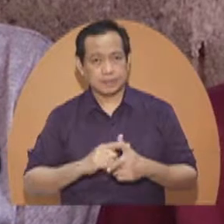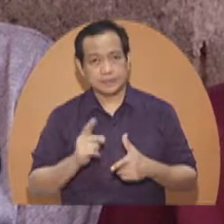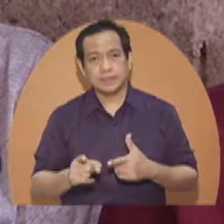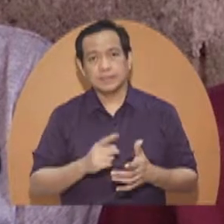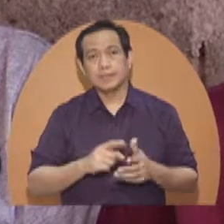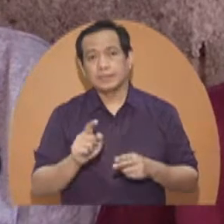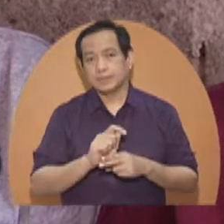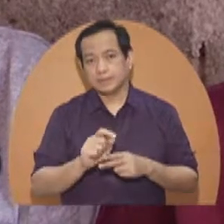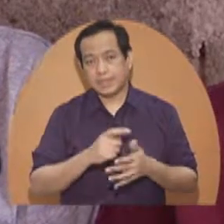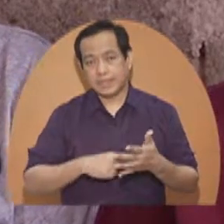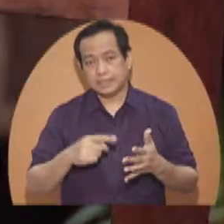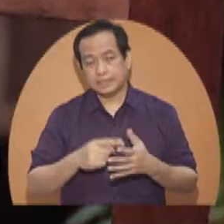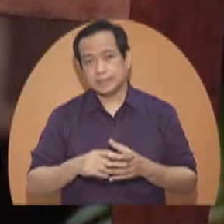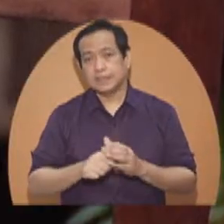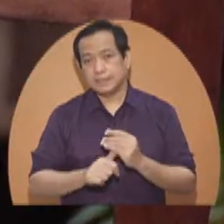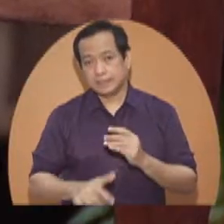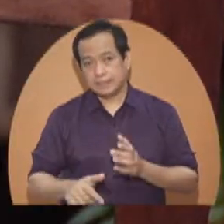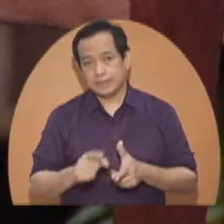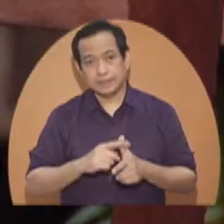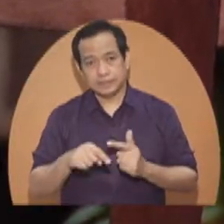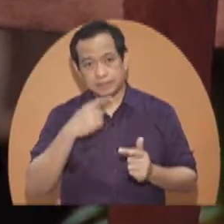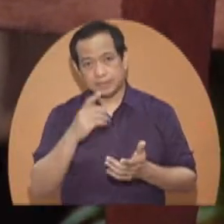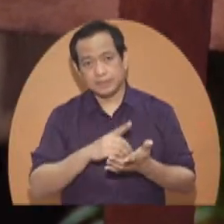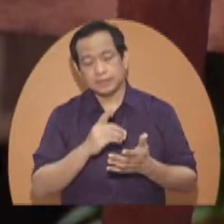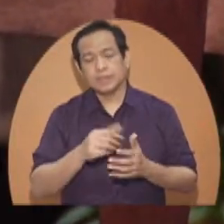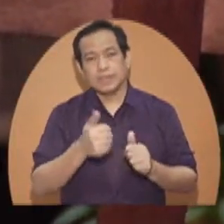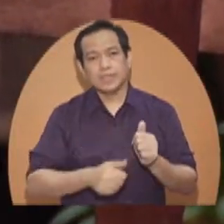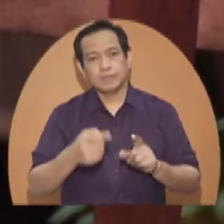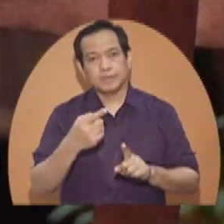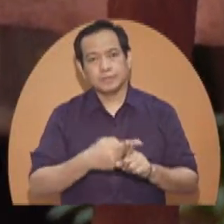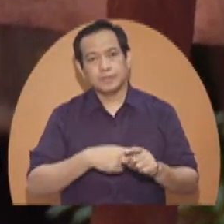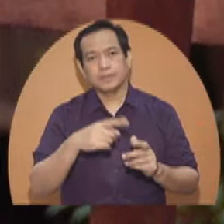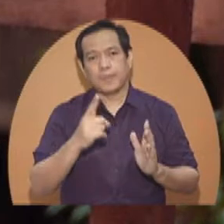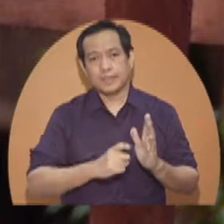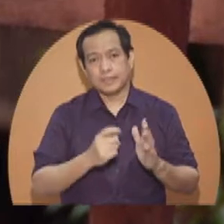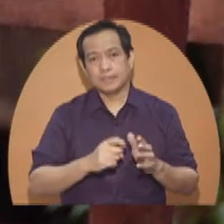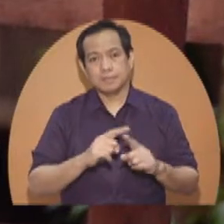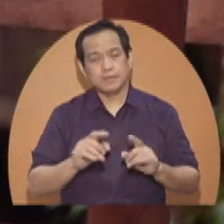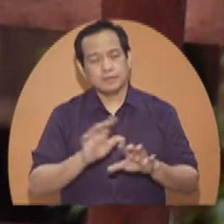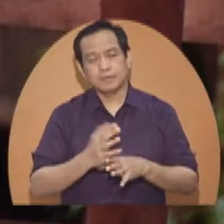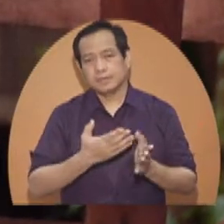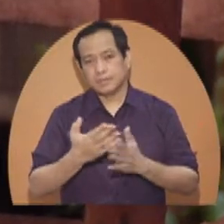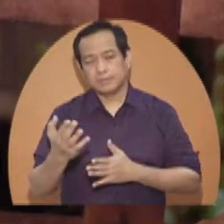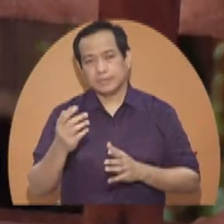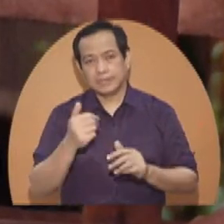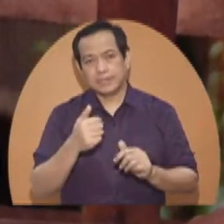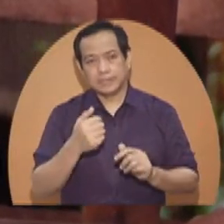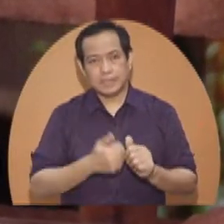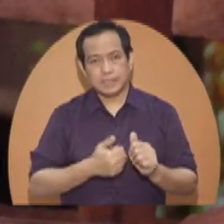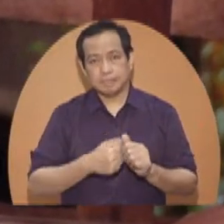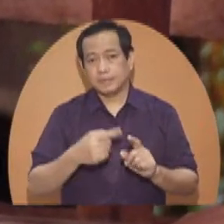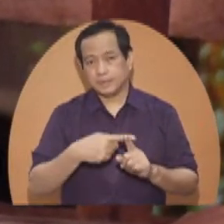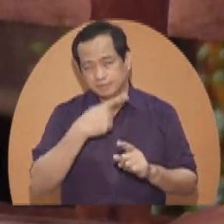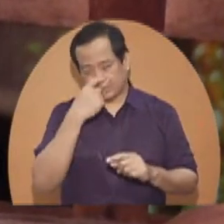at doon po pasamantalang dumudumi. Ang sabi po sa amin ng doktor, buwan-buwan check upin siya. Hindi ko po nadala ng buwan-buwan dahil